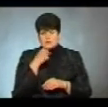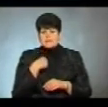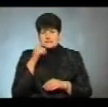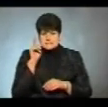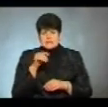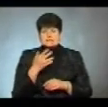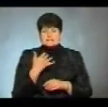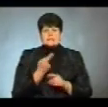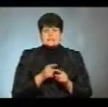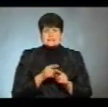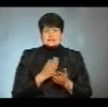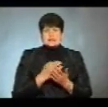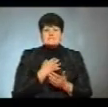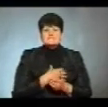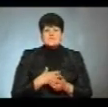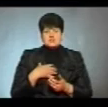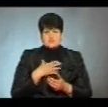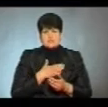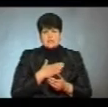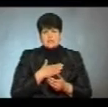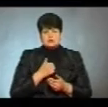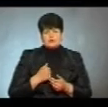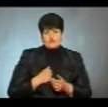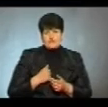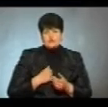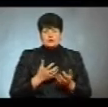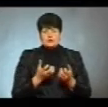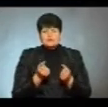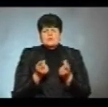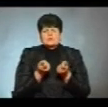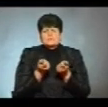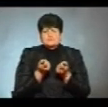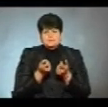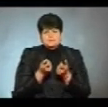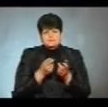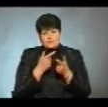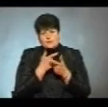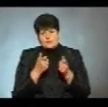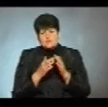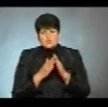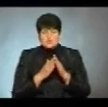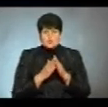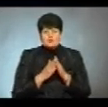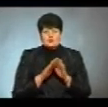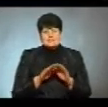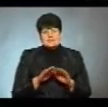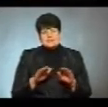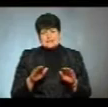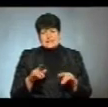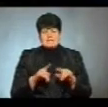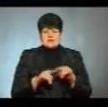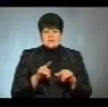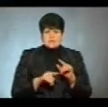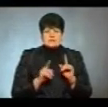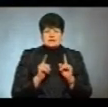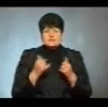це важливо для наших воїнів отримати якусь вісточку з дому, зокрема від дітей, від рідних.